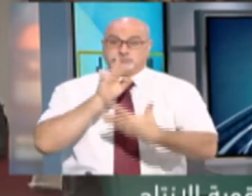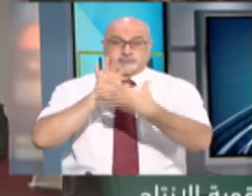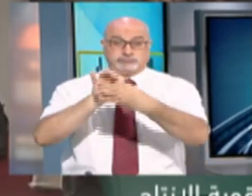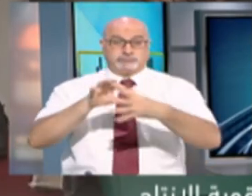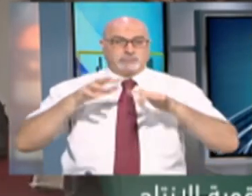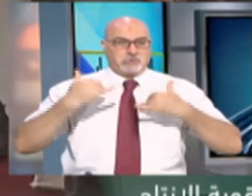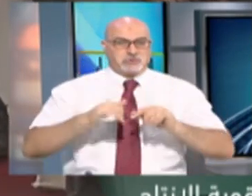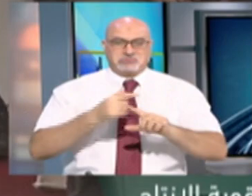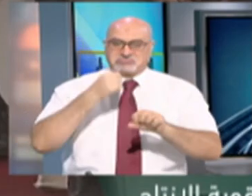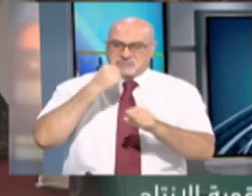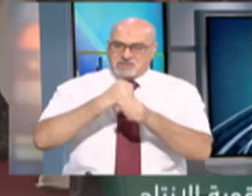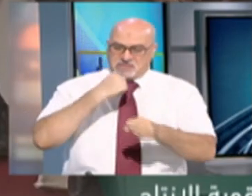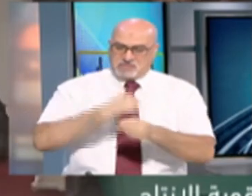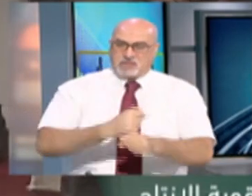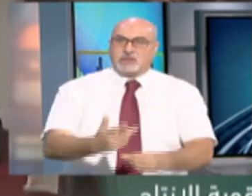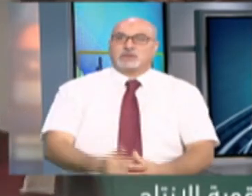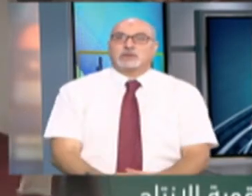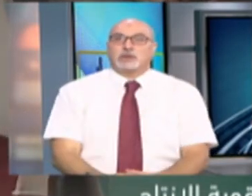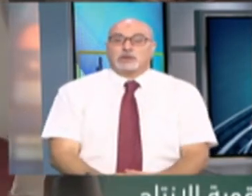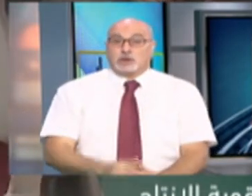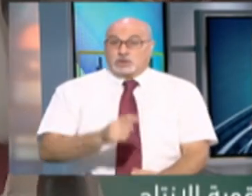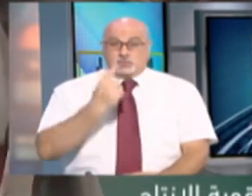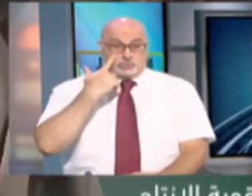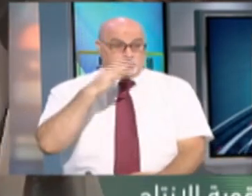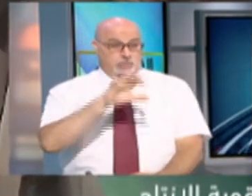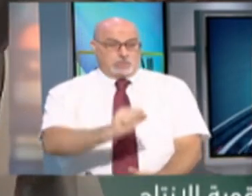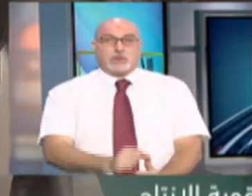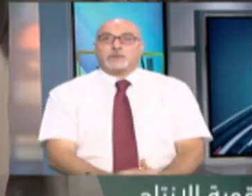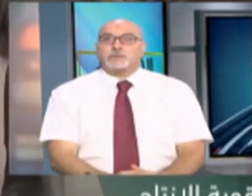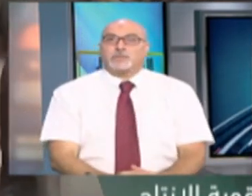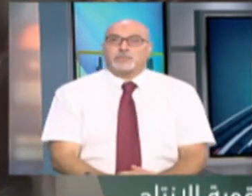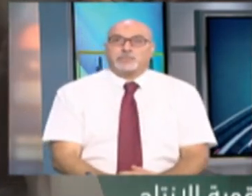بها، ونسجل تاريخ يسجل عليهم أن